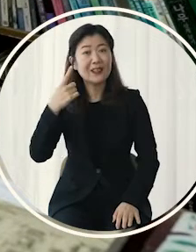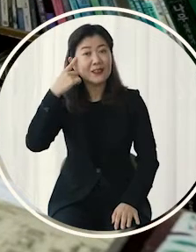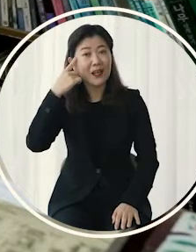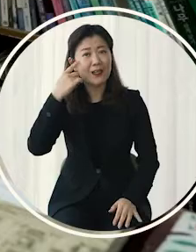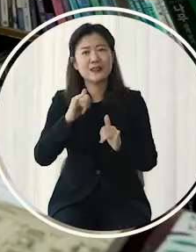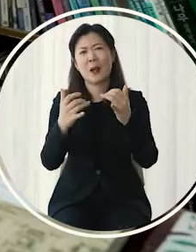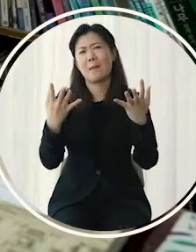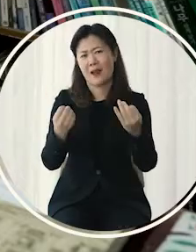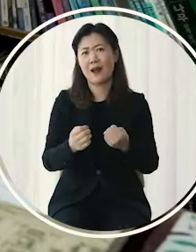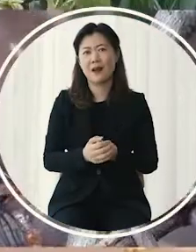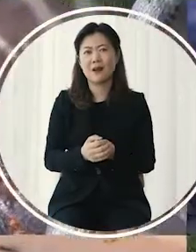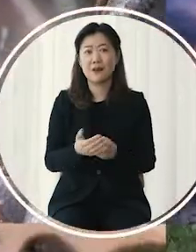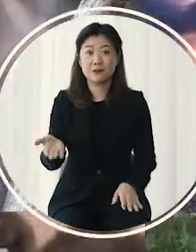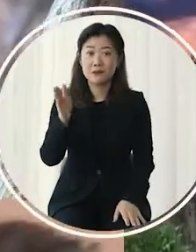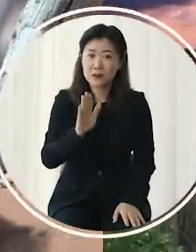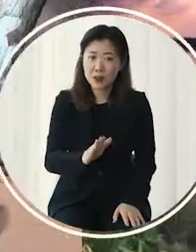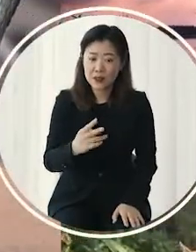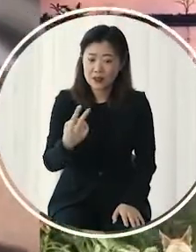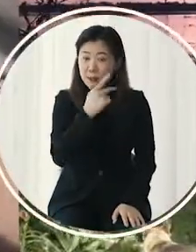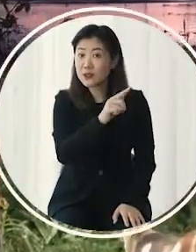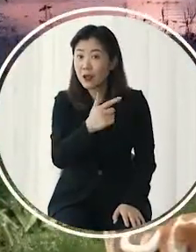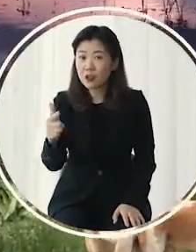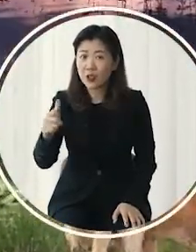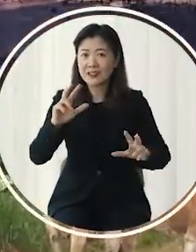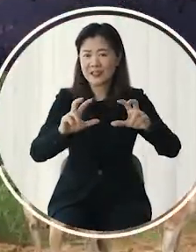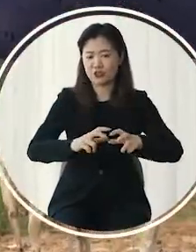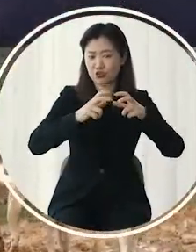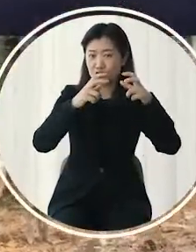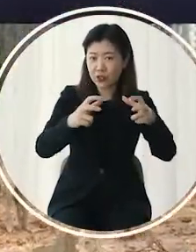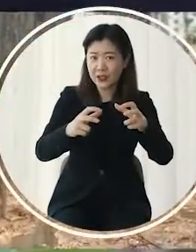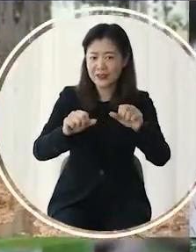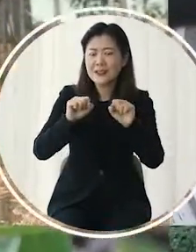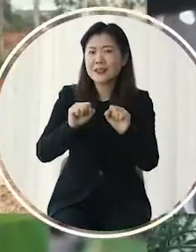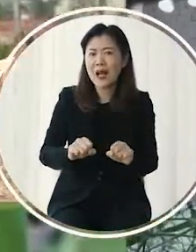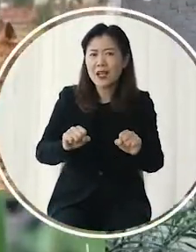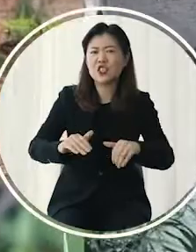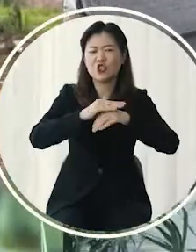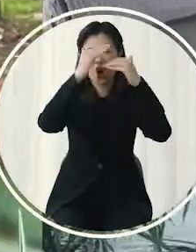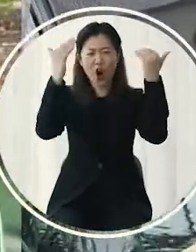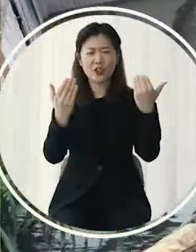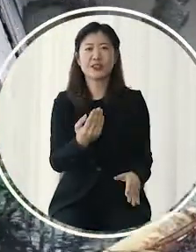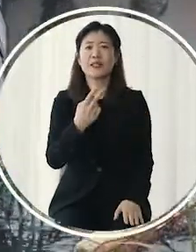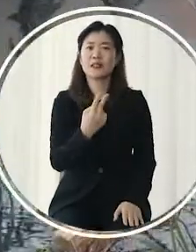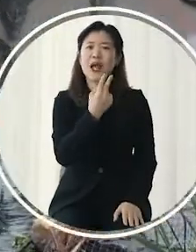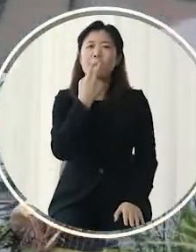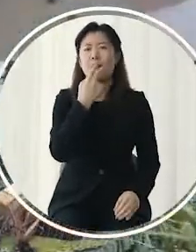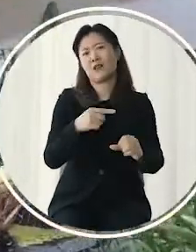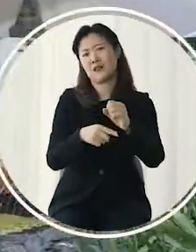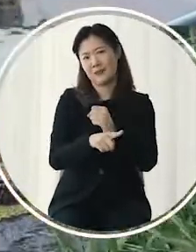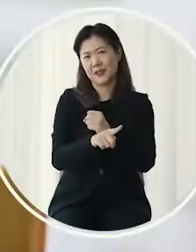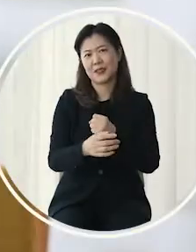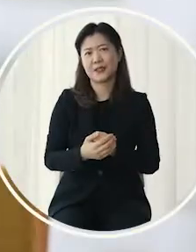생각하시는 분들이 많더라고요. 하지만 생물 다양성은 지구상에 존재하는 전체 생명들을 의미를